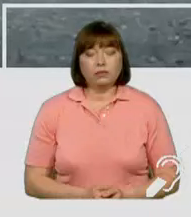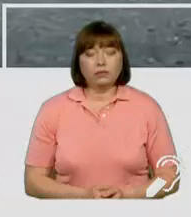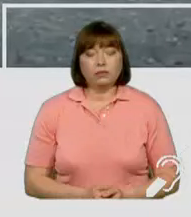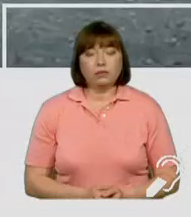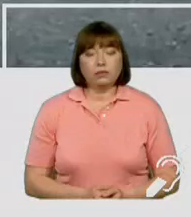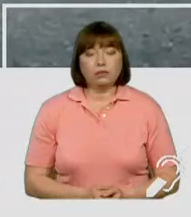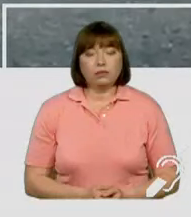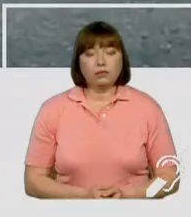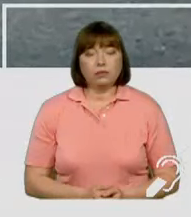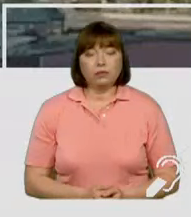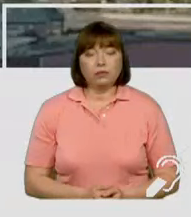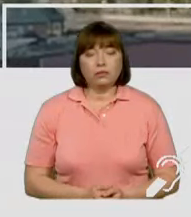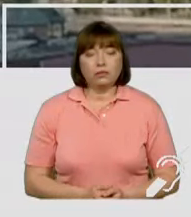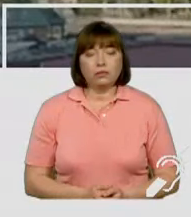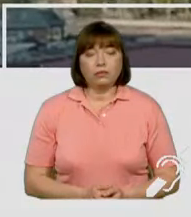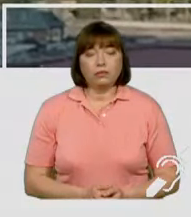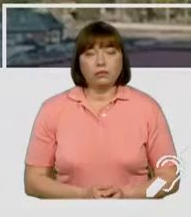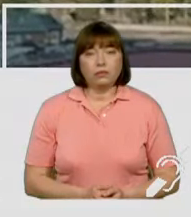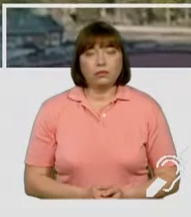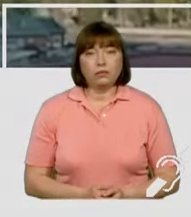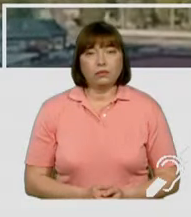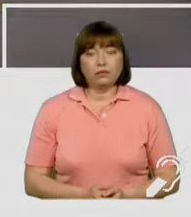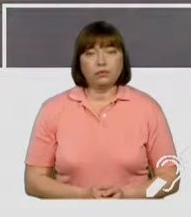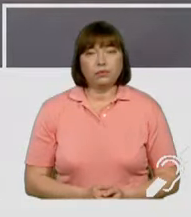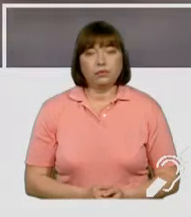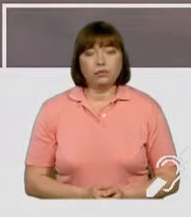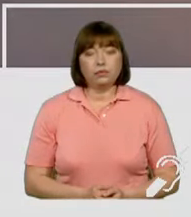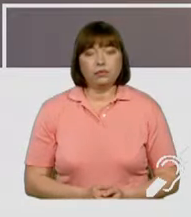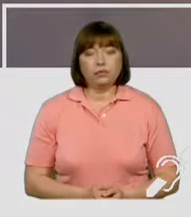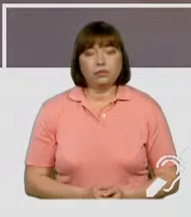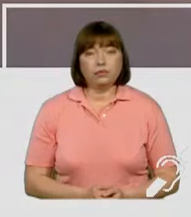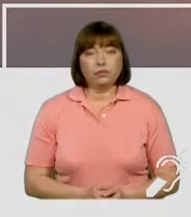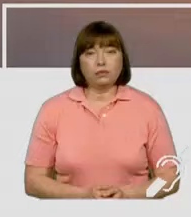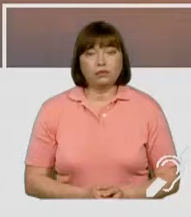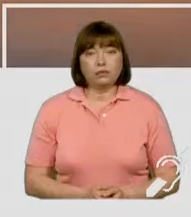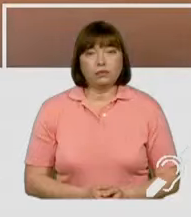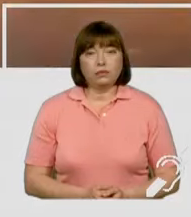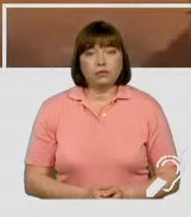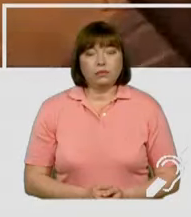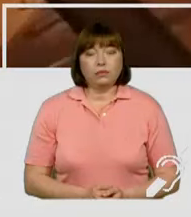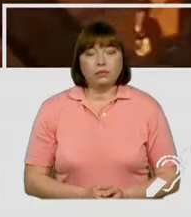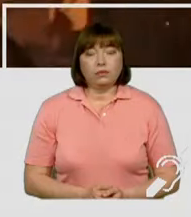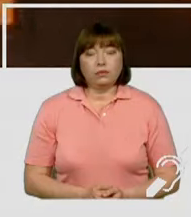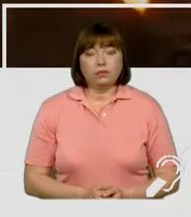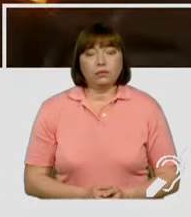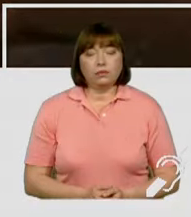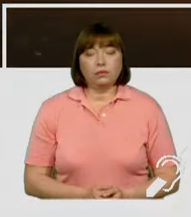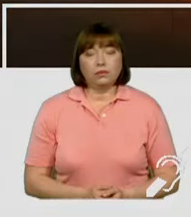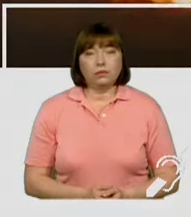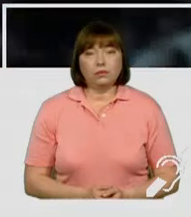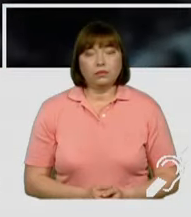district or street in the Kharkiv that hasn't suffered from this regular cruelty. Russia